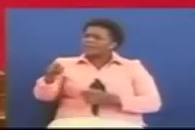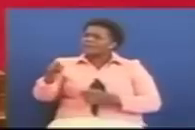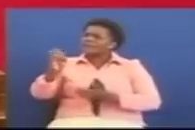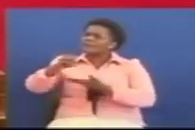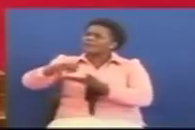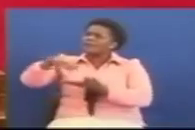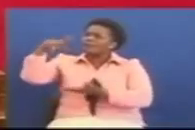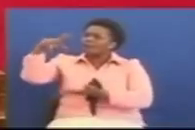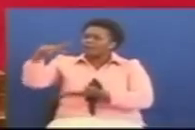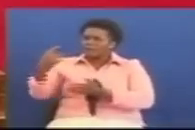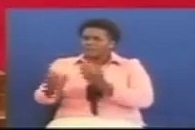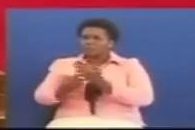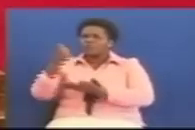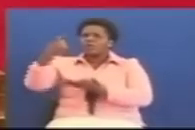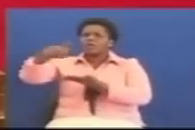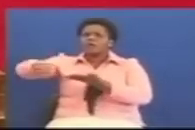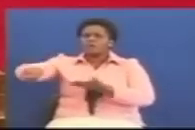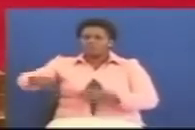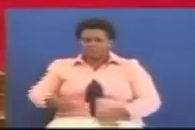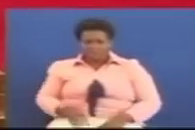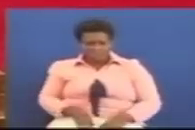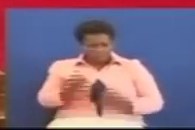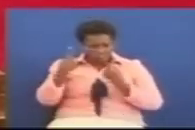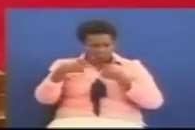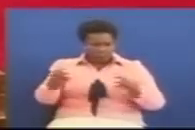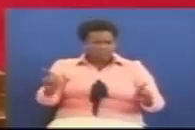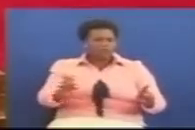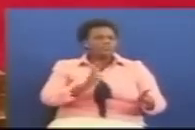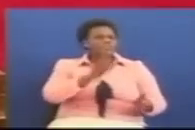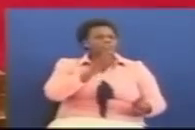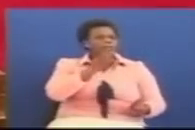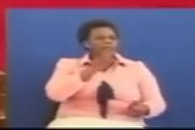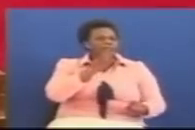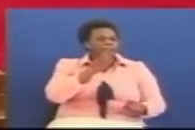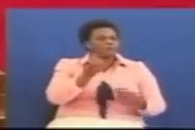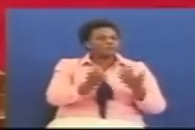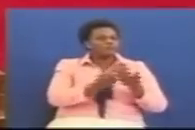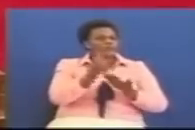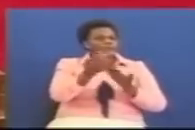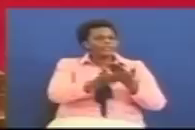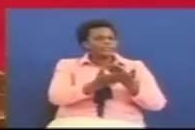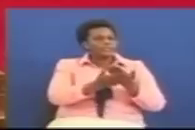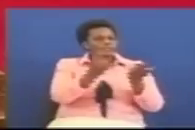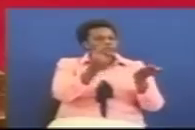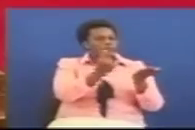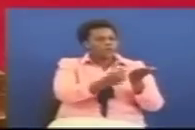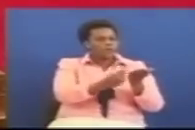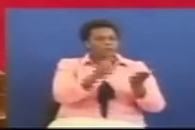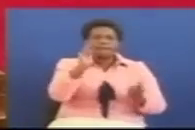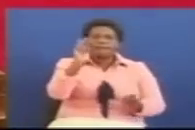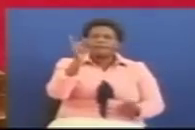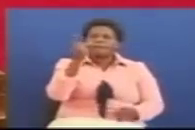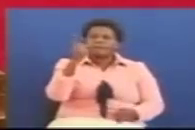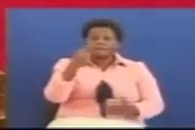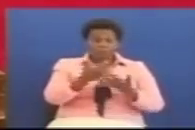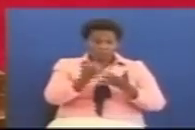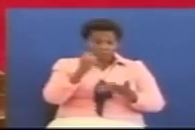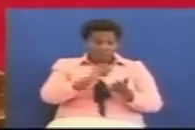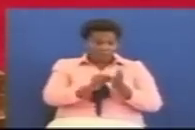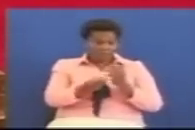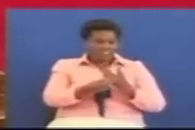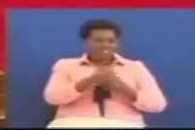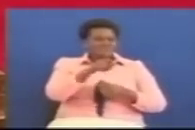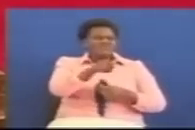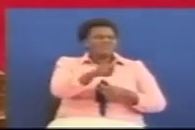kodi iliyotozwa ikilinganishwa na aina hiyo ya tumbaku kutoka nchi za Uganda na Kenya, kwa kuwa nchi hizo,